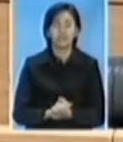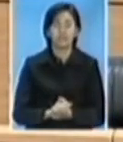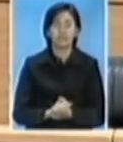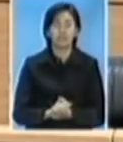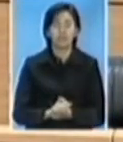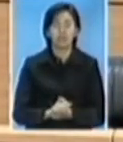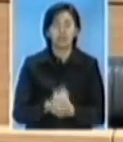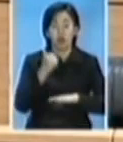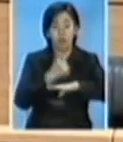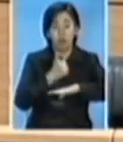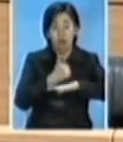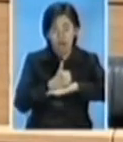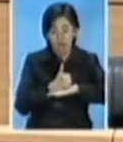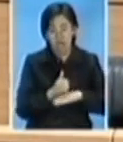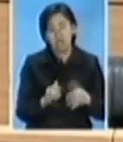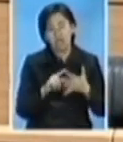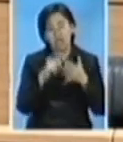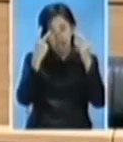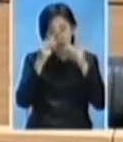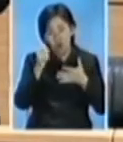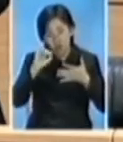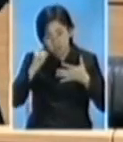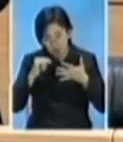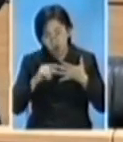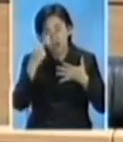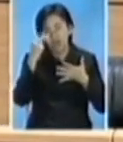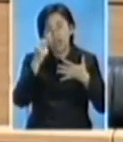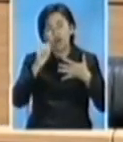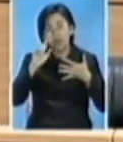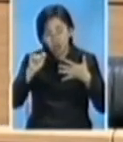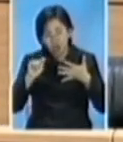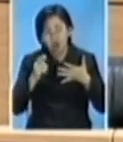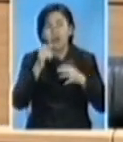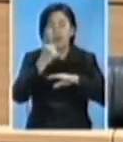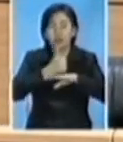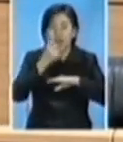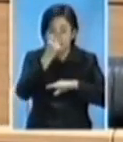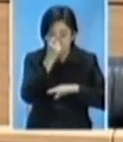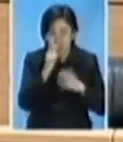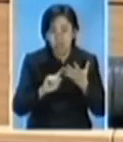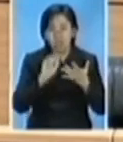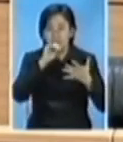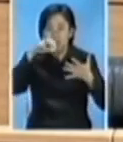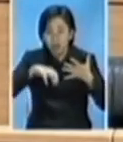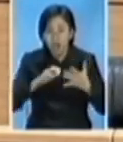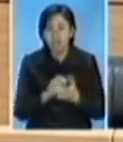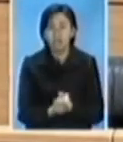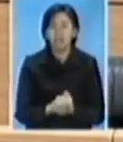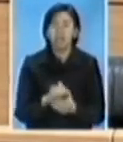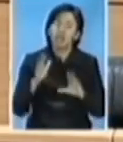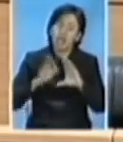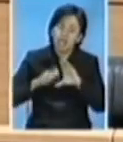อำนาจของผู้ว่าอำนาจของนายกอบจ.อำนาจของนายอำเภออำนาจของเทศบาลงานทะเบียนโอนให้เข